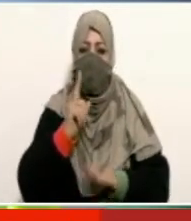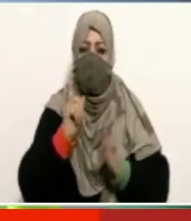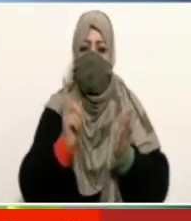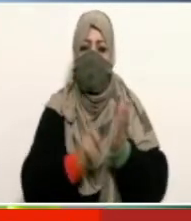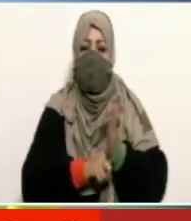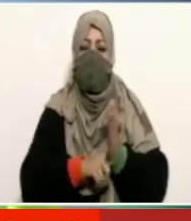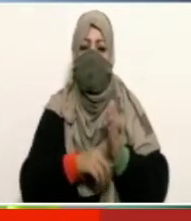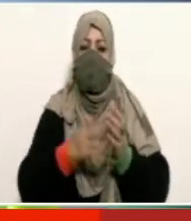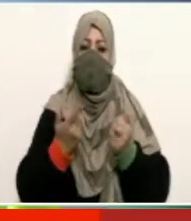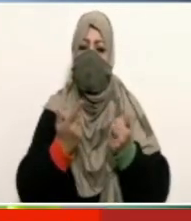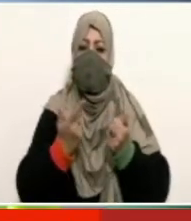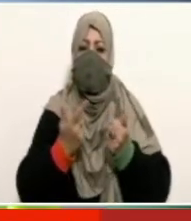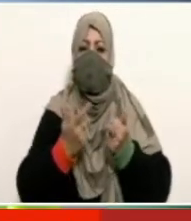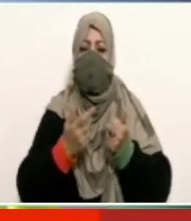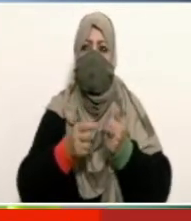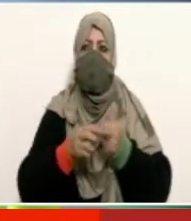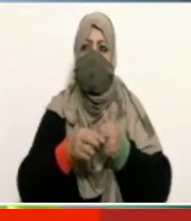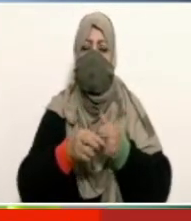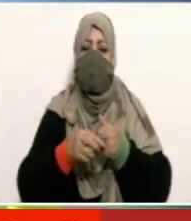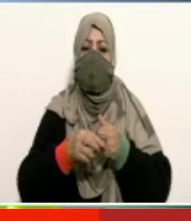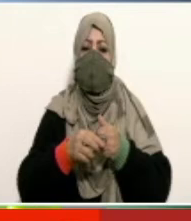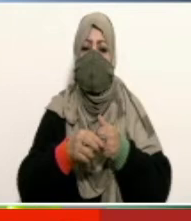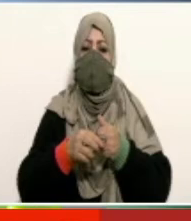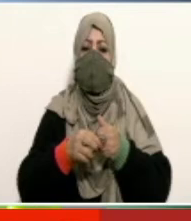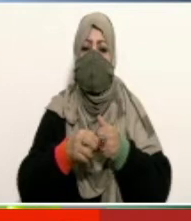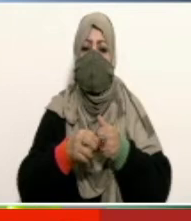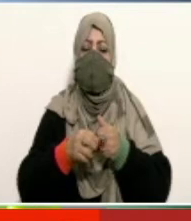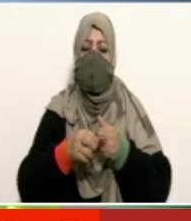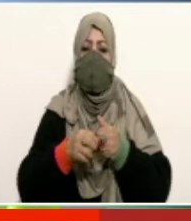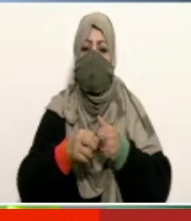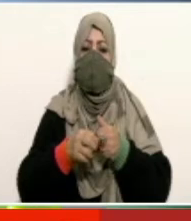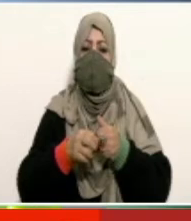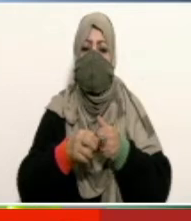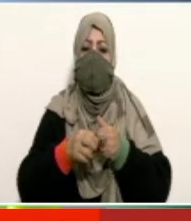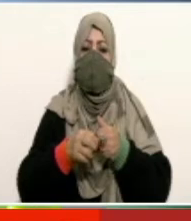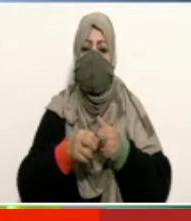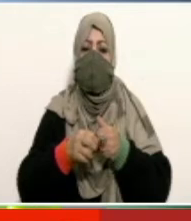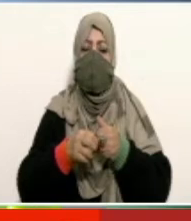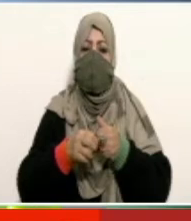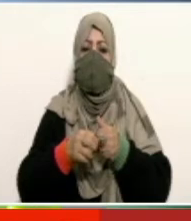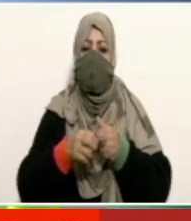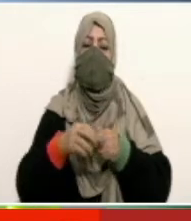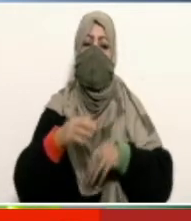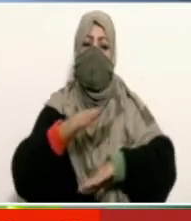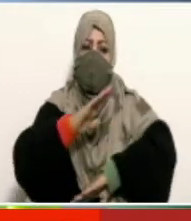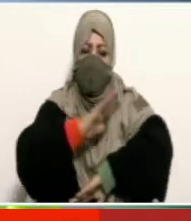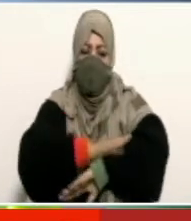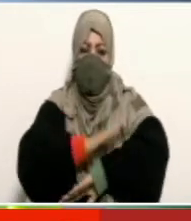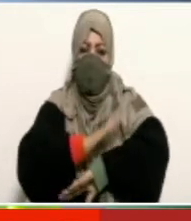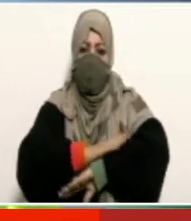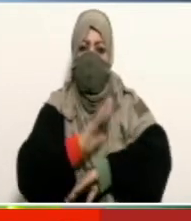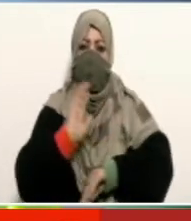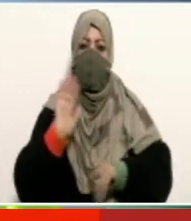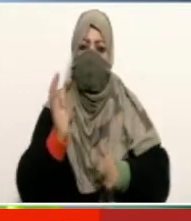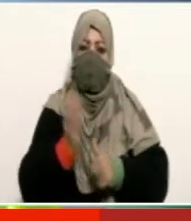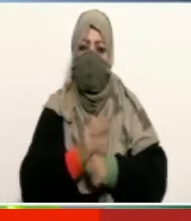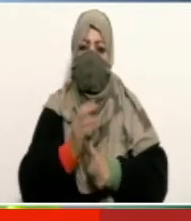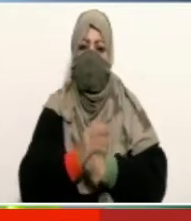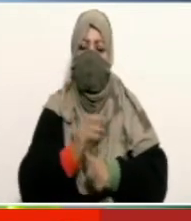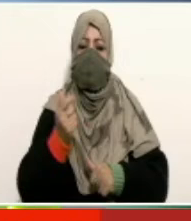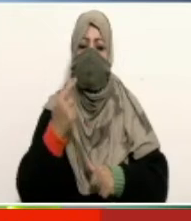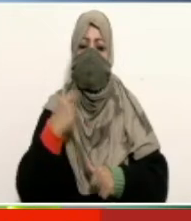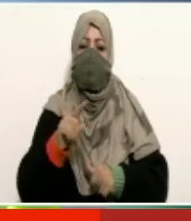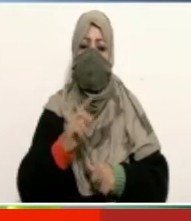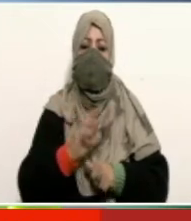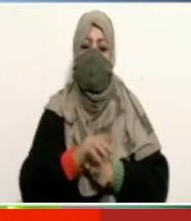السؤال الثاني، يعني انقرت الفاتحة وعقد العقد عندما عقد العقد وما زال ما دخلش بها لها شهرين أو شهر أو كذا. إيه